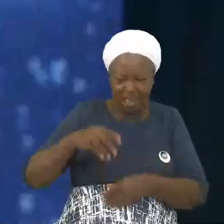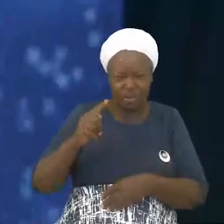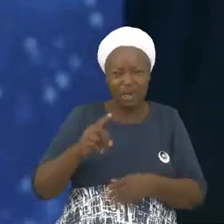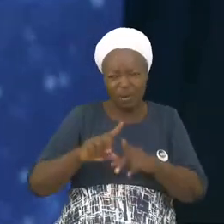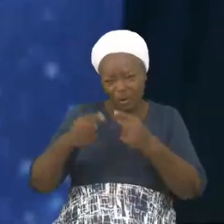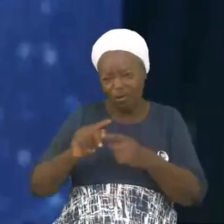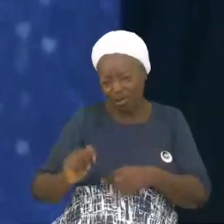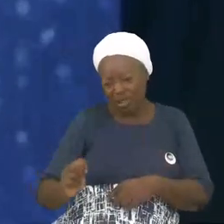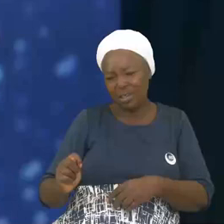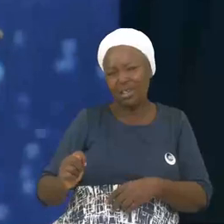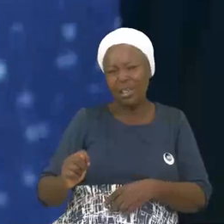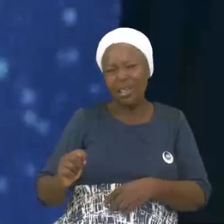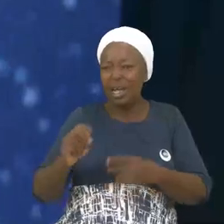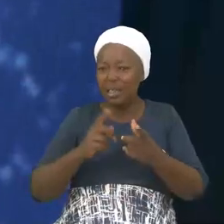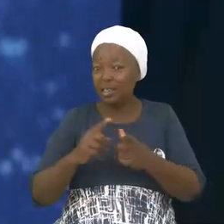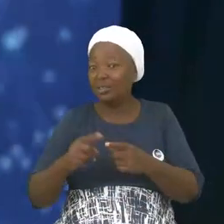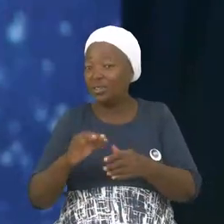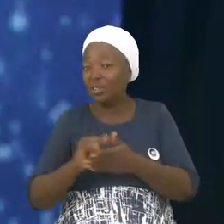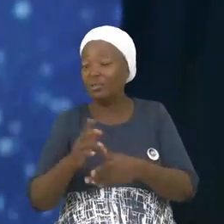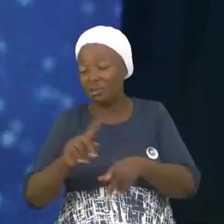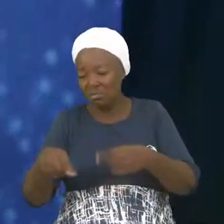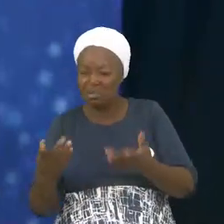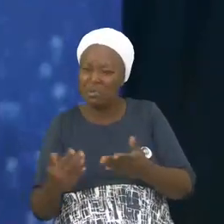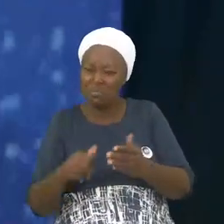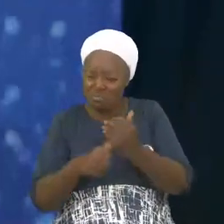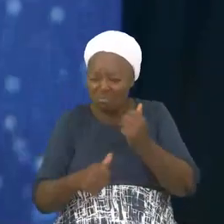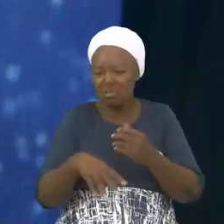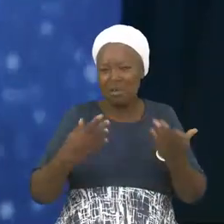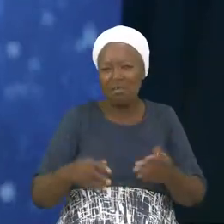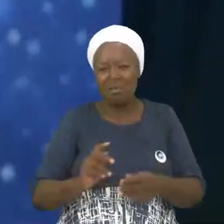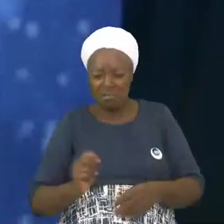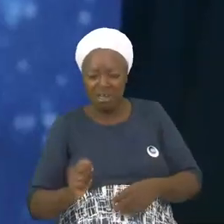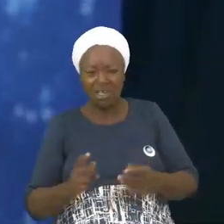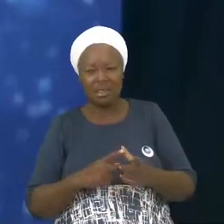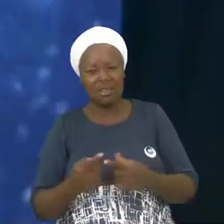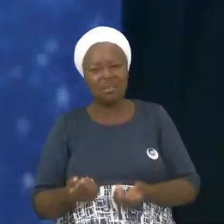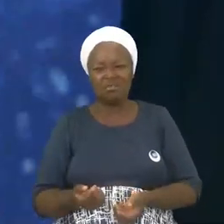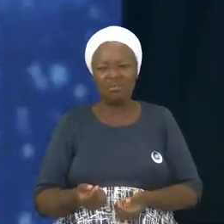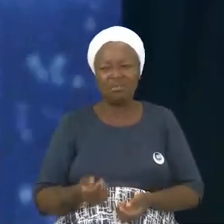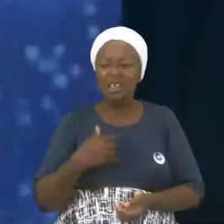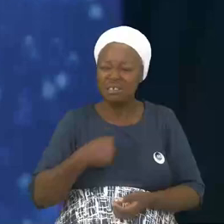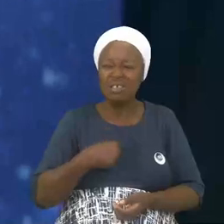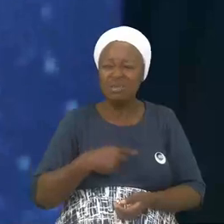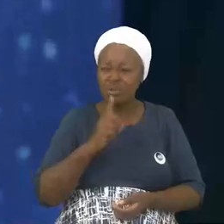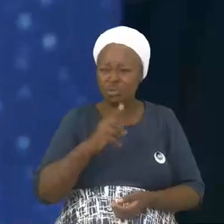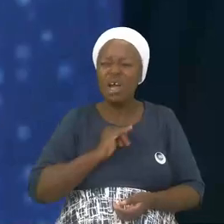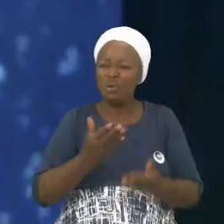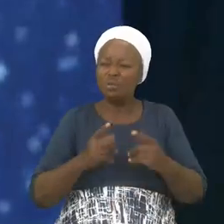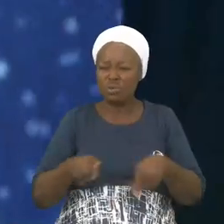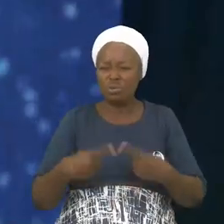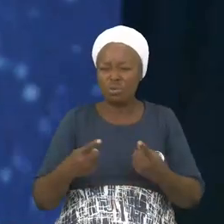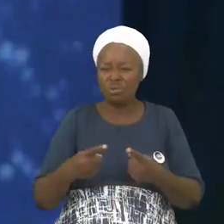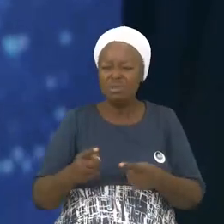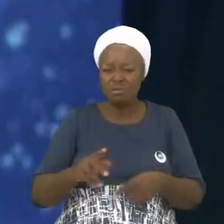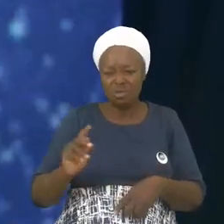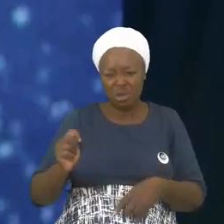d'aller libérer ce qui est dedans. Et tu dois aller aux toilettes pour libérer tout ça.